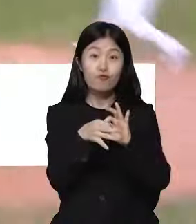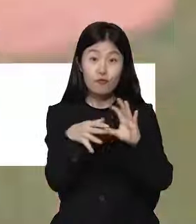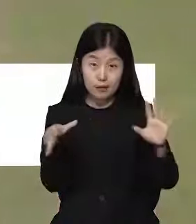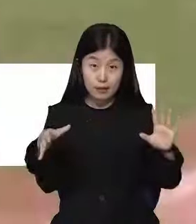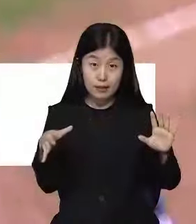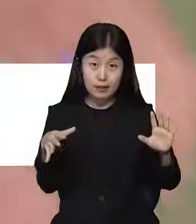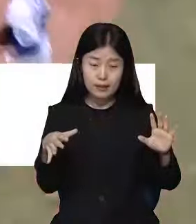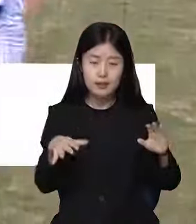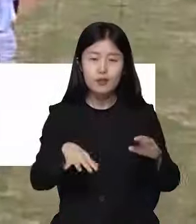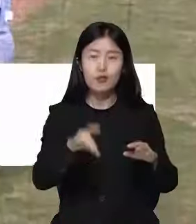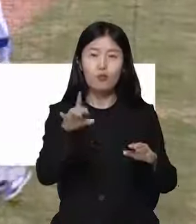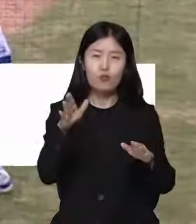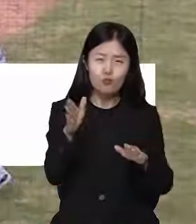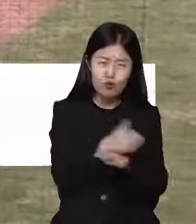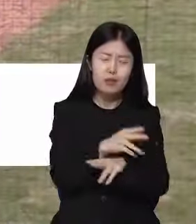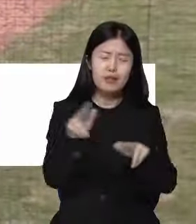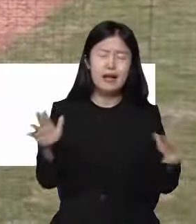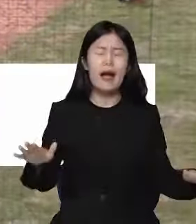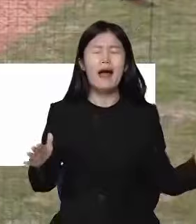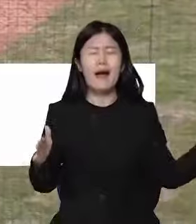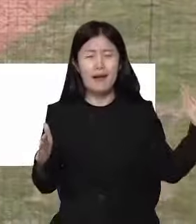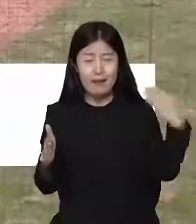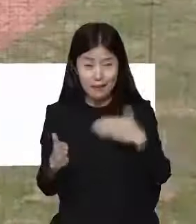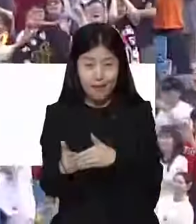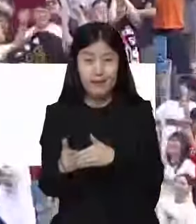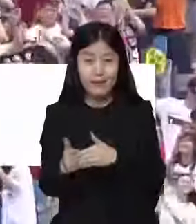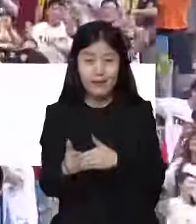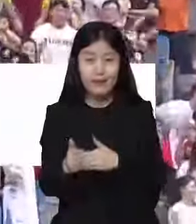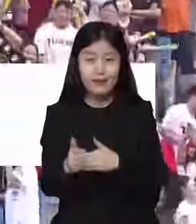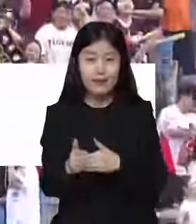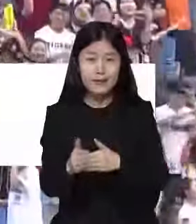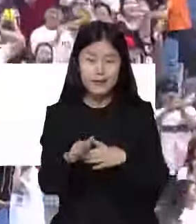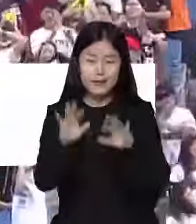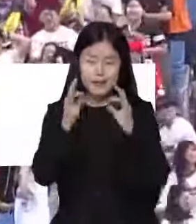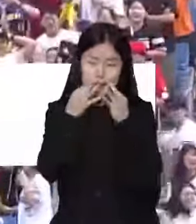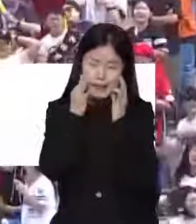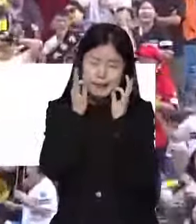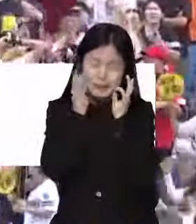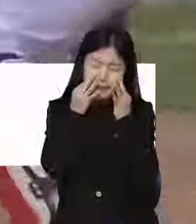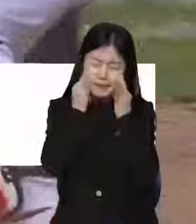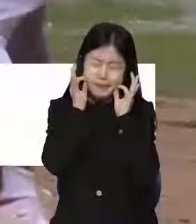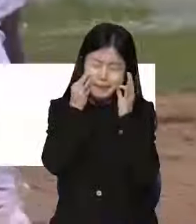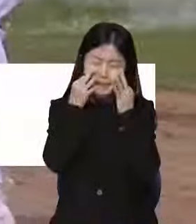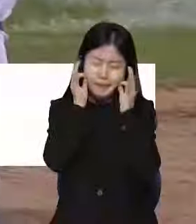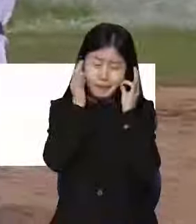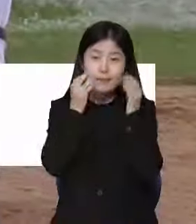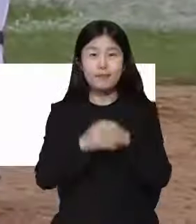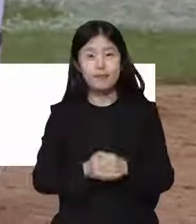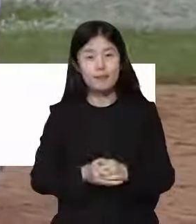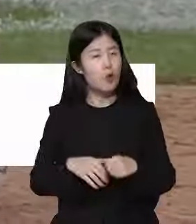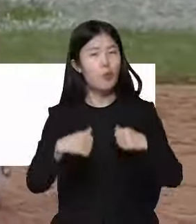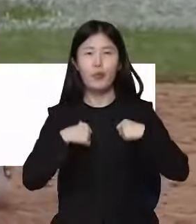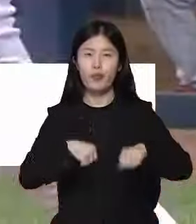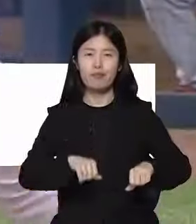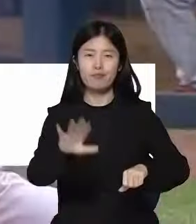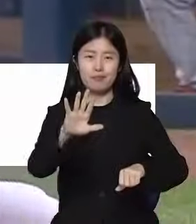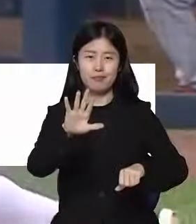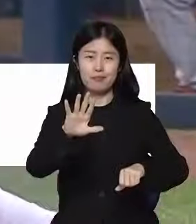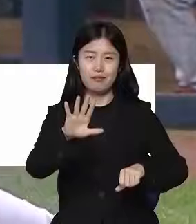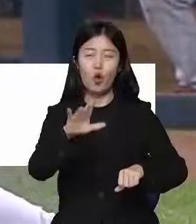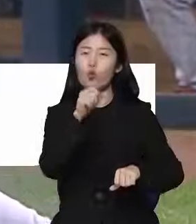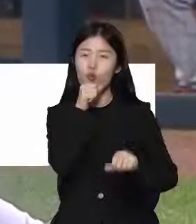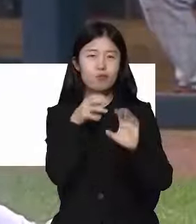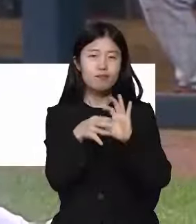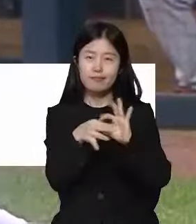끝까지 한타석 한타석 집중해서 제가 할 수 있는 거 하려고 노력을 했고 그냥 포기를 안 했던 것 같아요. 점수차가